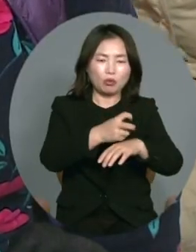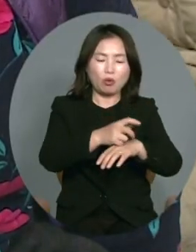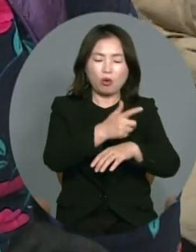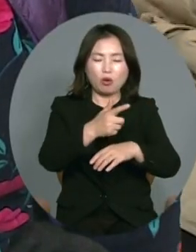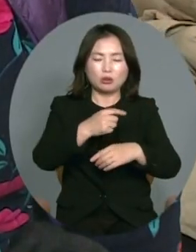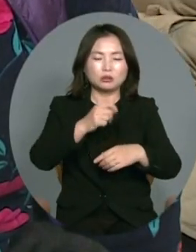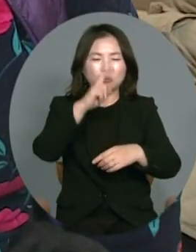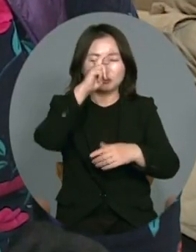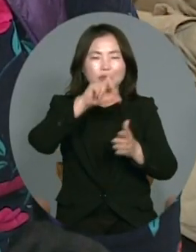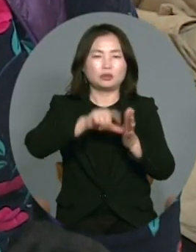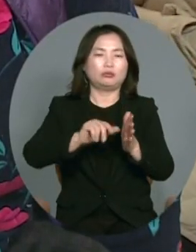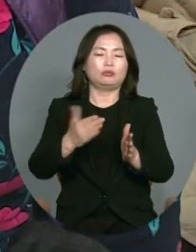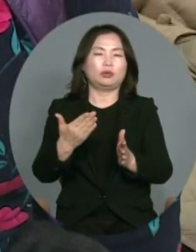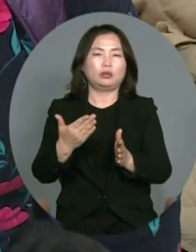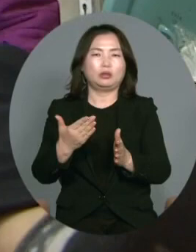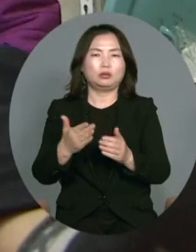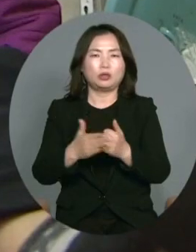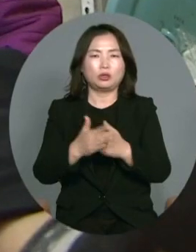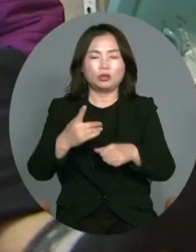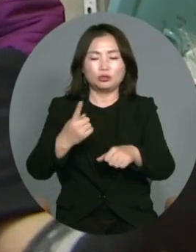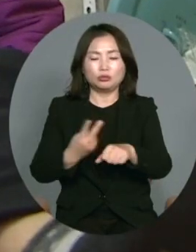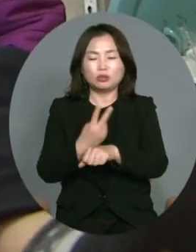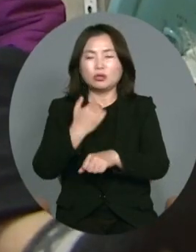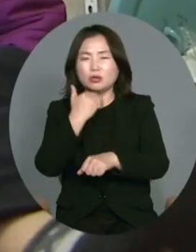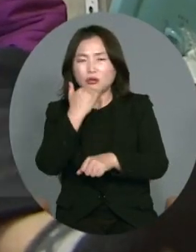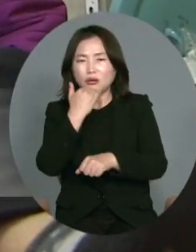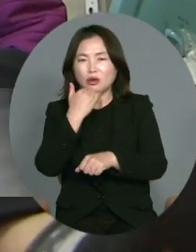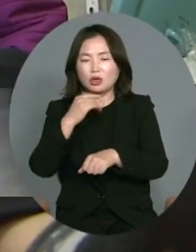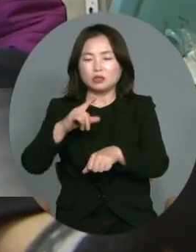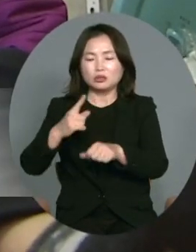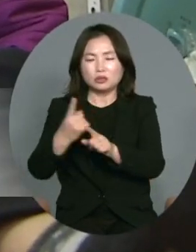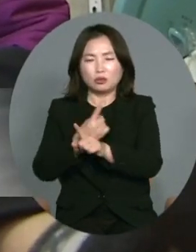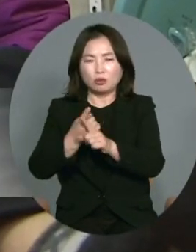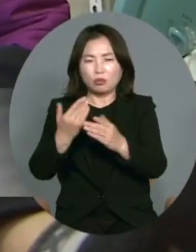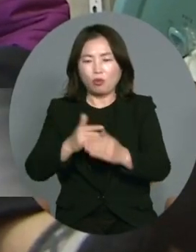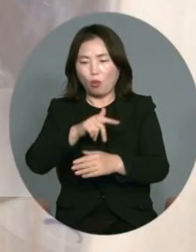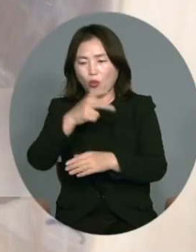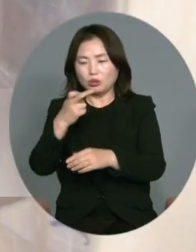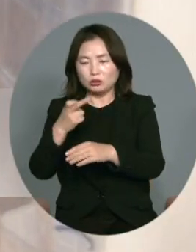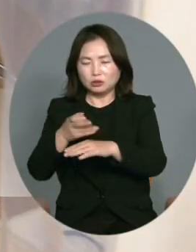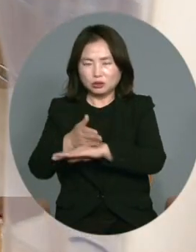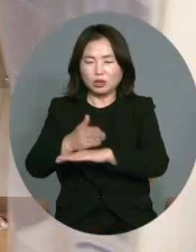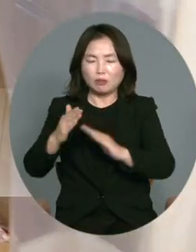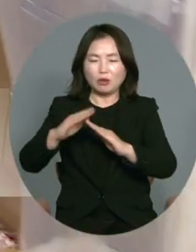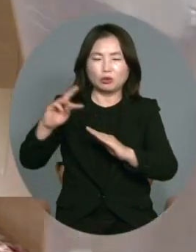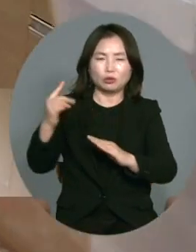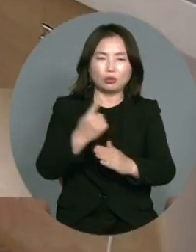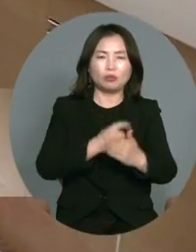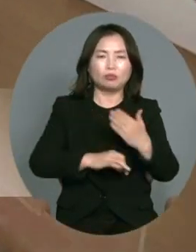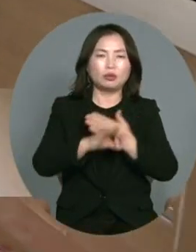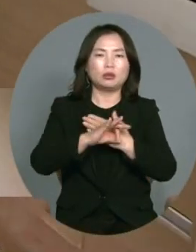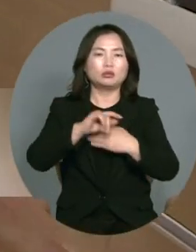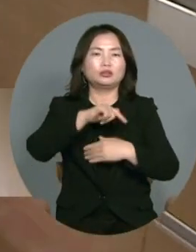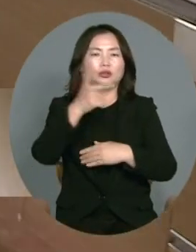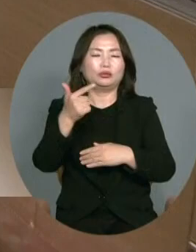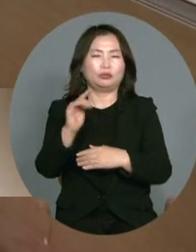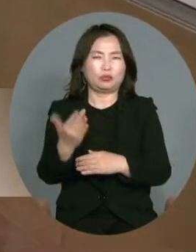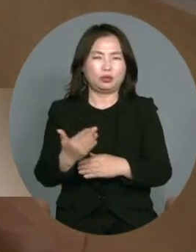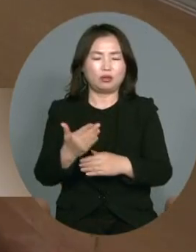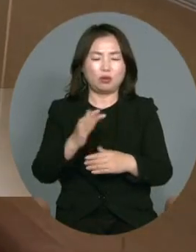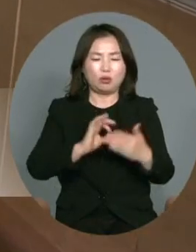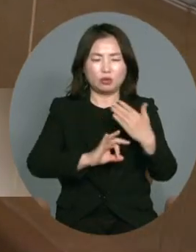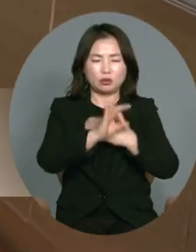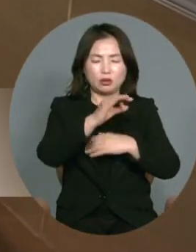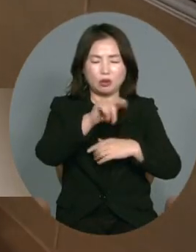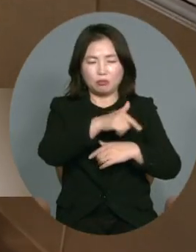이미 점심시간입니다. 2시간을 더 기다려 진료를 보고 오후 늦게 다시 마을로 돌아오면 벌써 저녁.